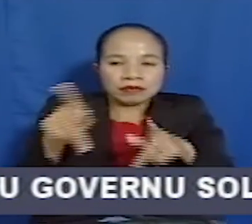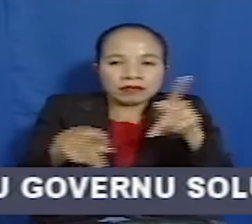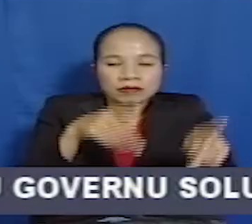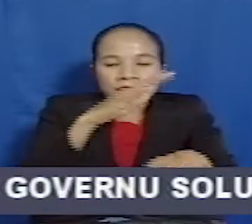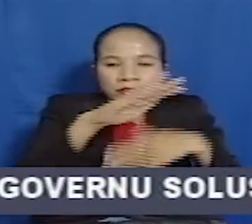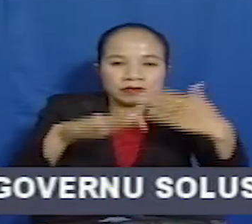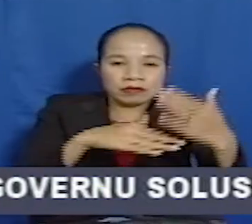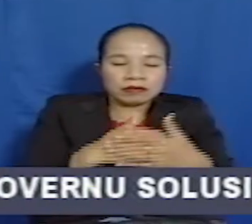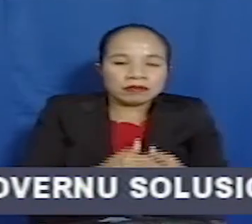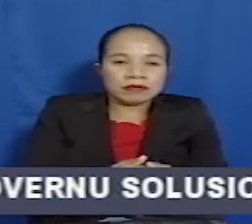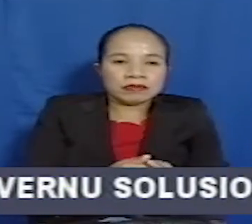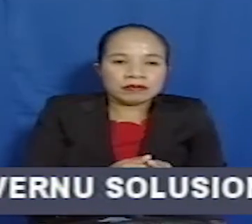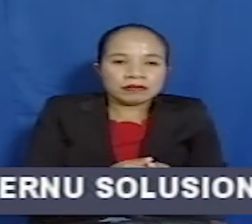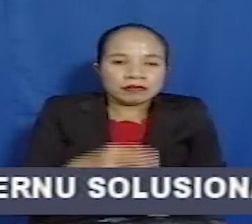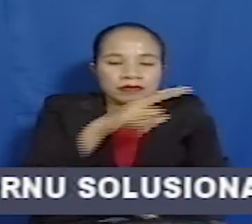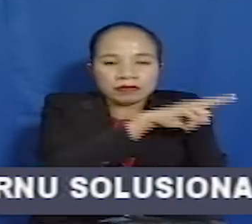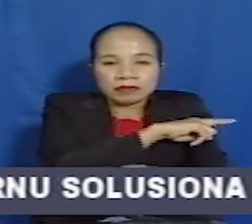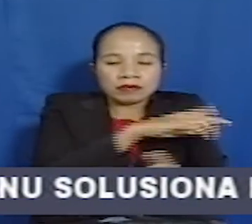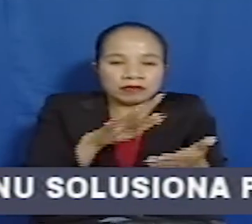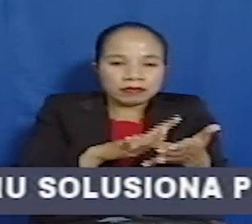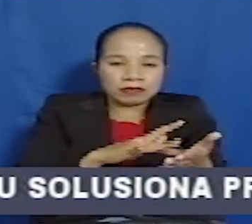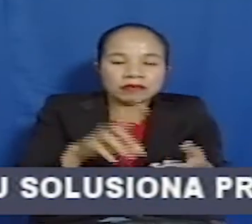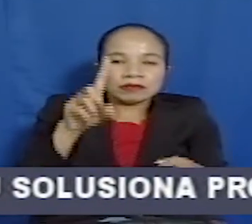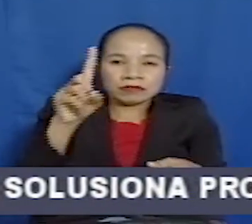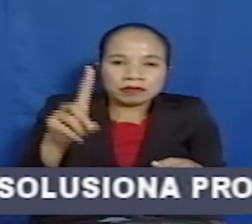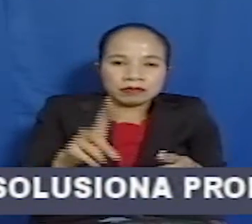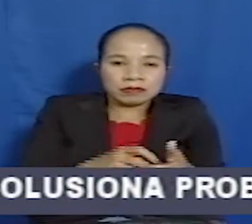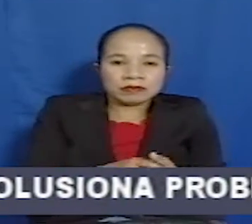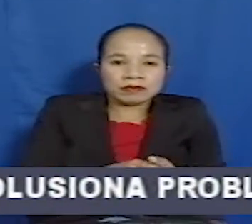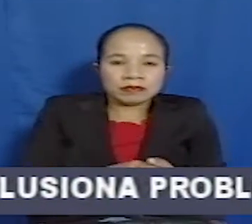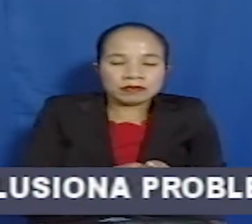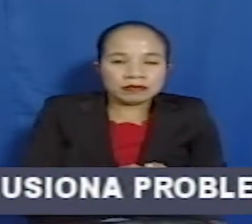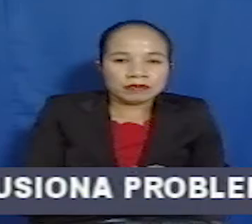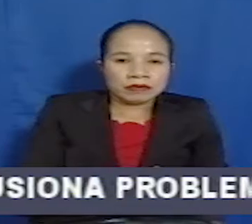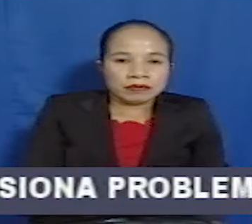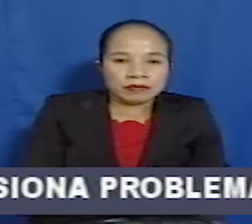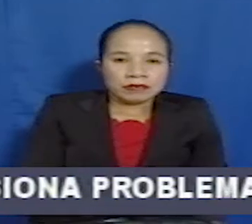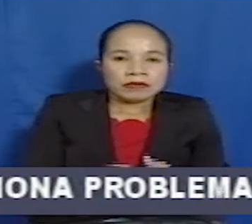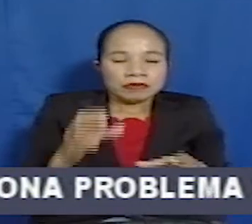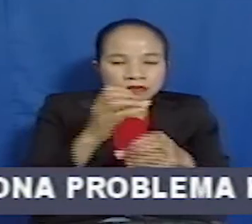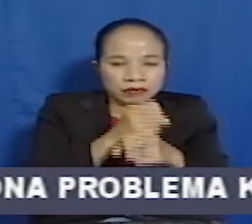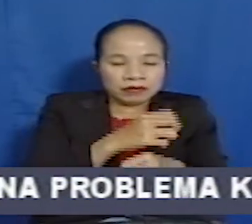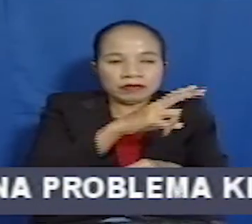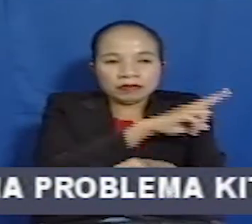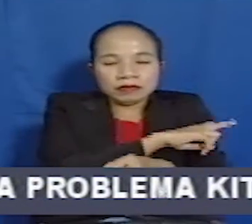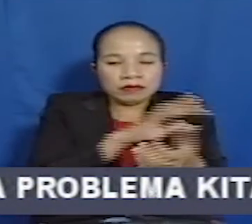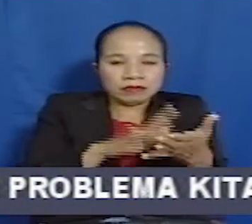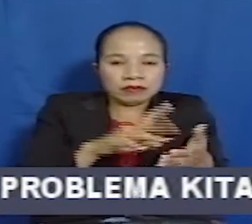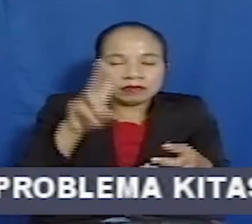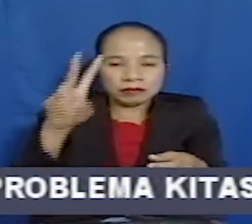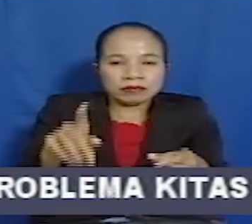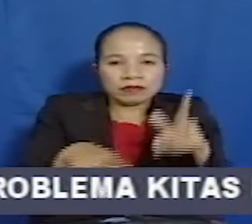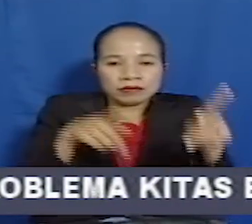em geral. Primeira dose ne, agora, simona segunda dose ninha, nunemos ba komunidade